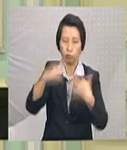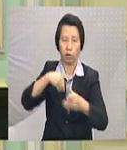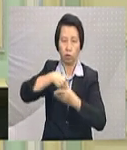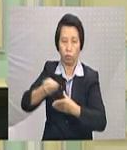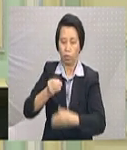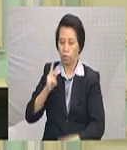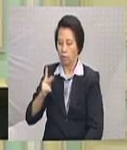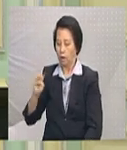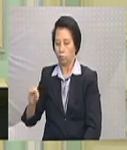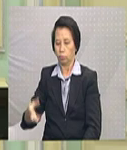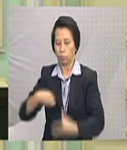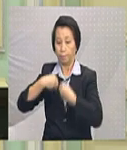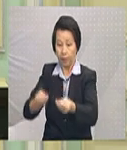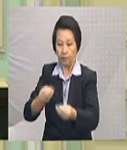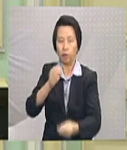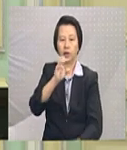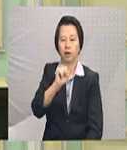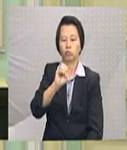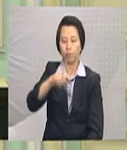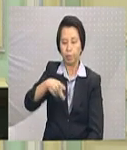oleh Kementerian Kesihatan dan juga MKN.